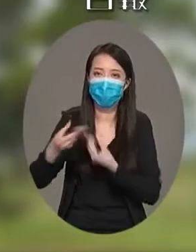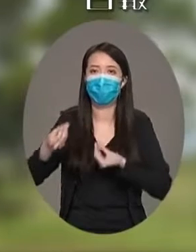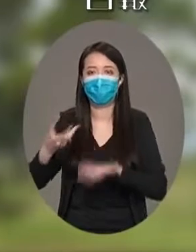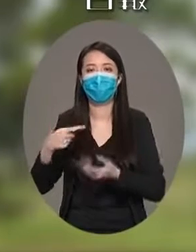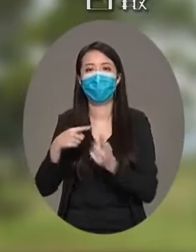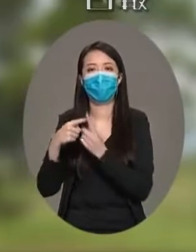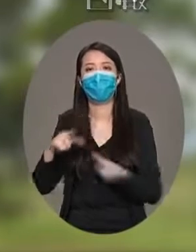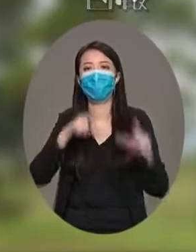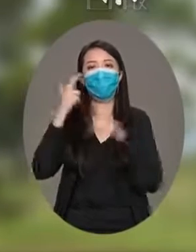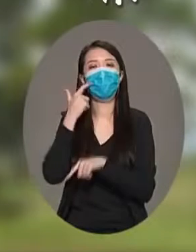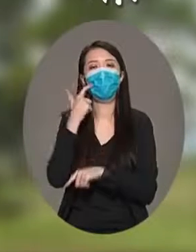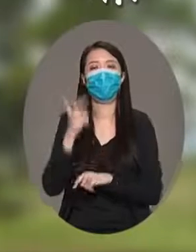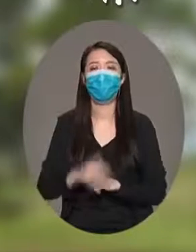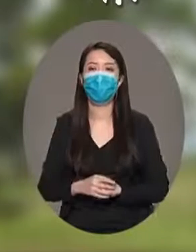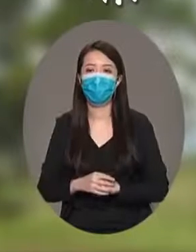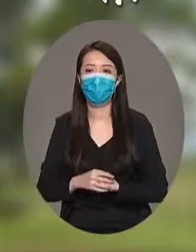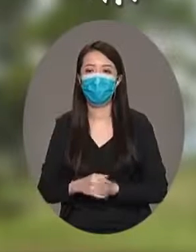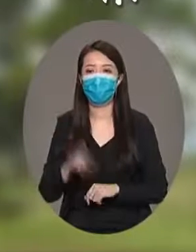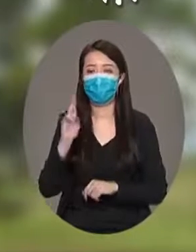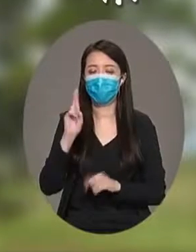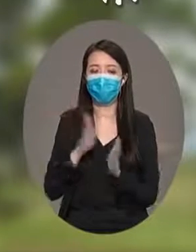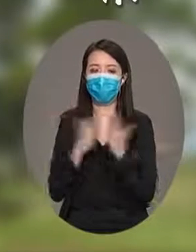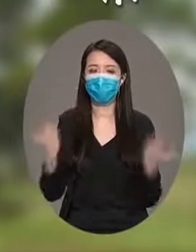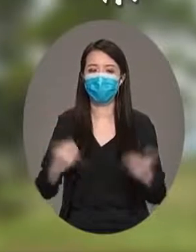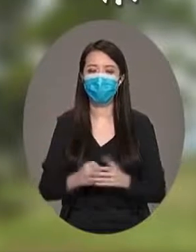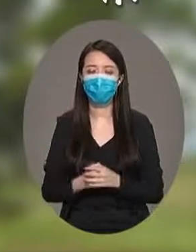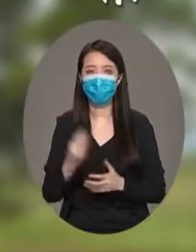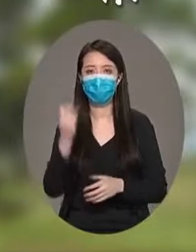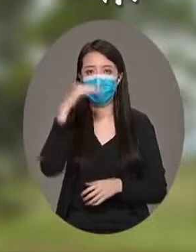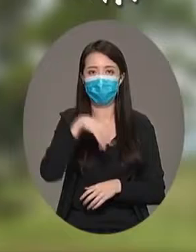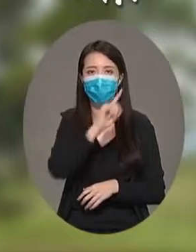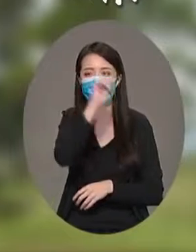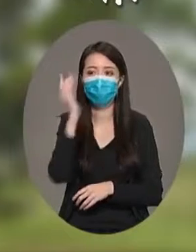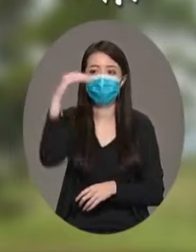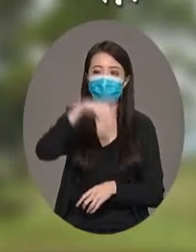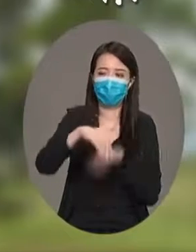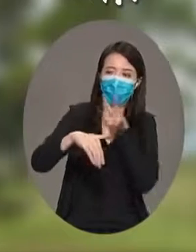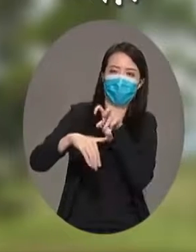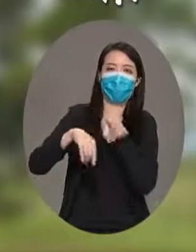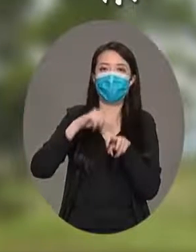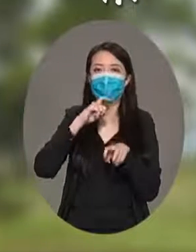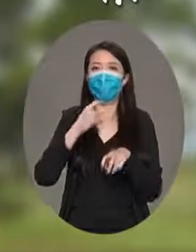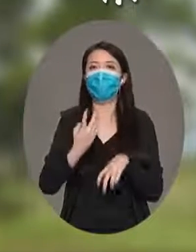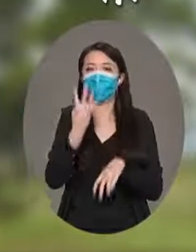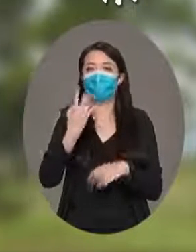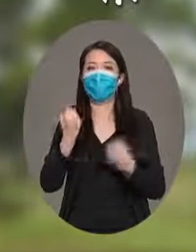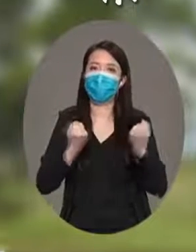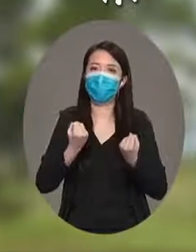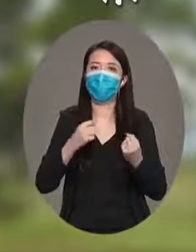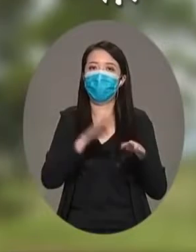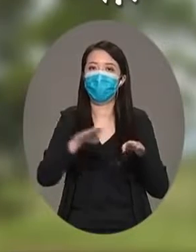需要。文匯報報導，粉嶺一個山頭湧現4個總面積大